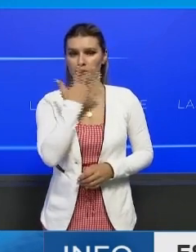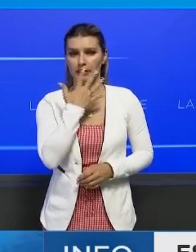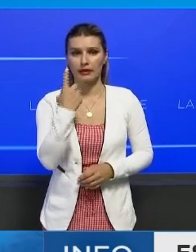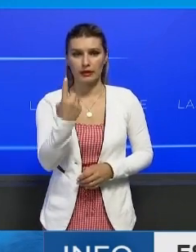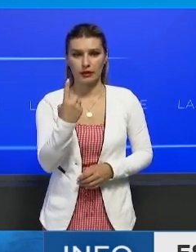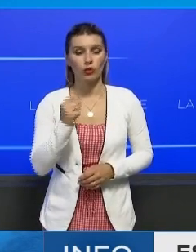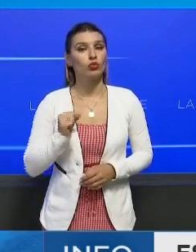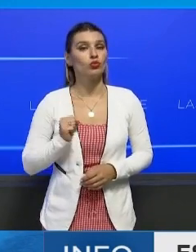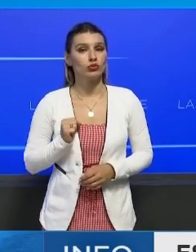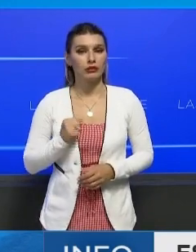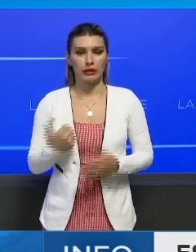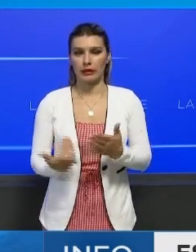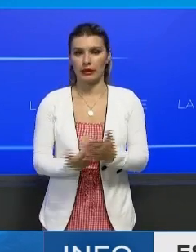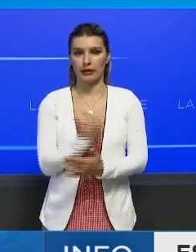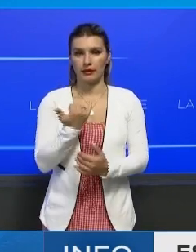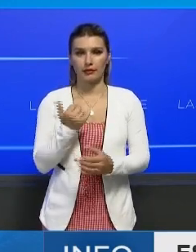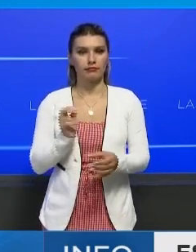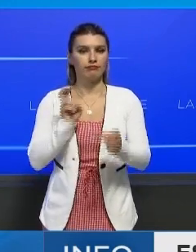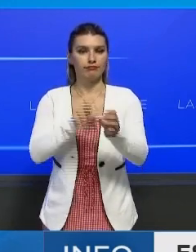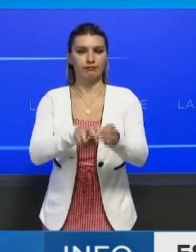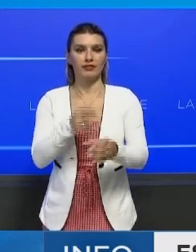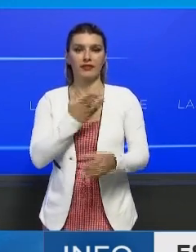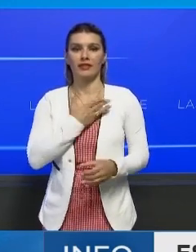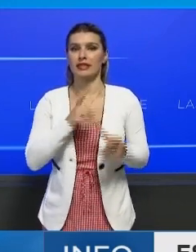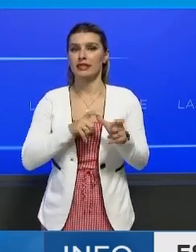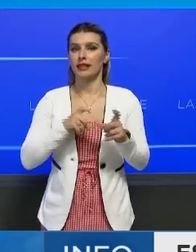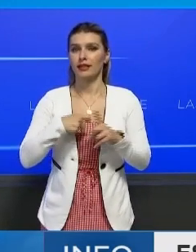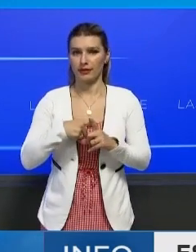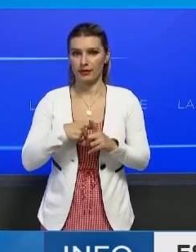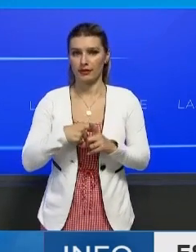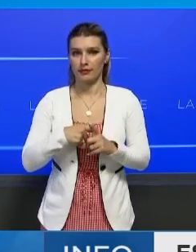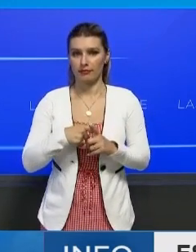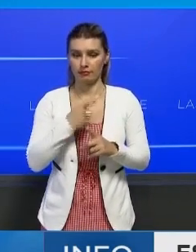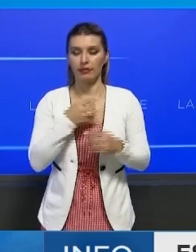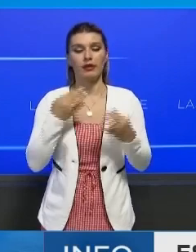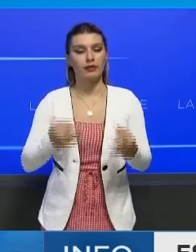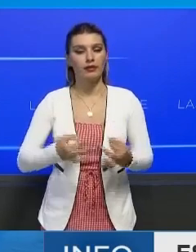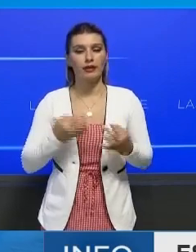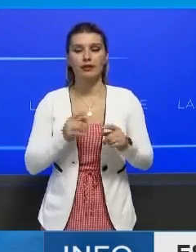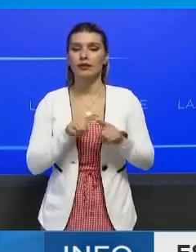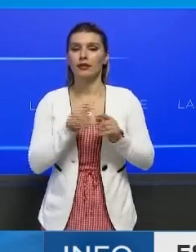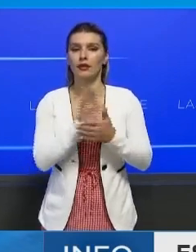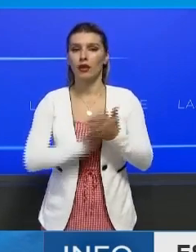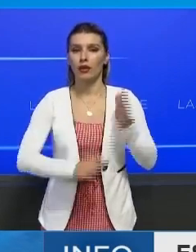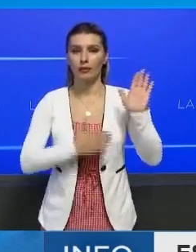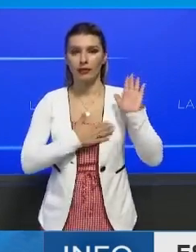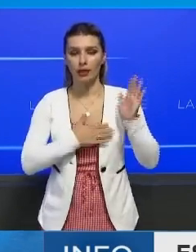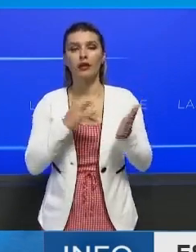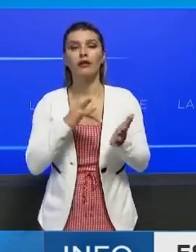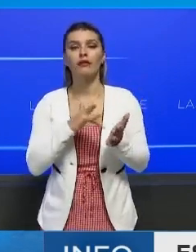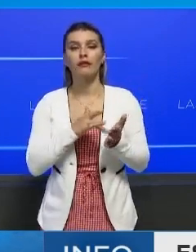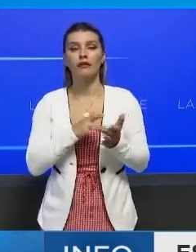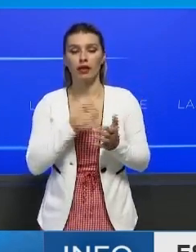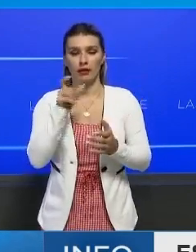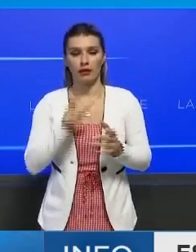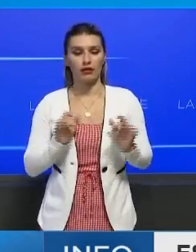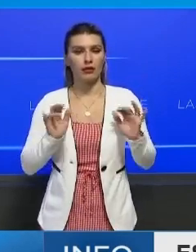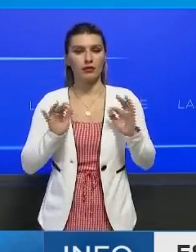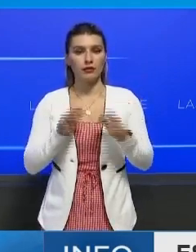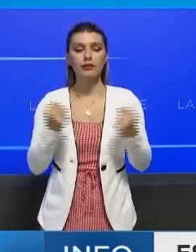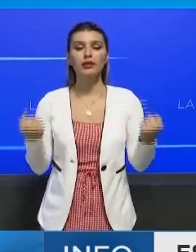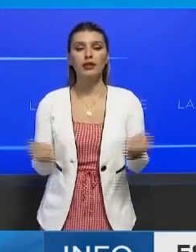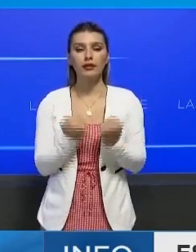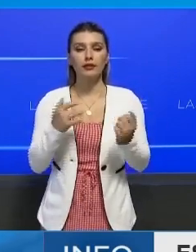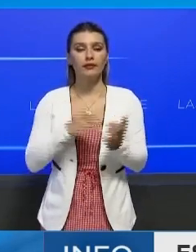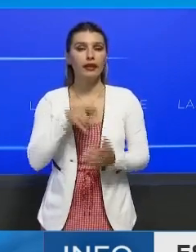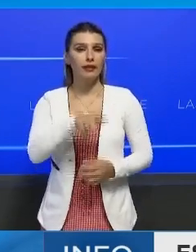...251 ushtarë të rinj janë shtuar forcës sigurisë Kosovës. Ceremonia e betimit u zhvillua në komandën e doktrinës dhe stërvitjes